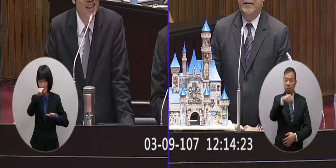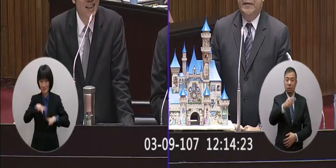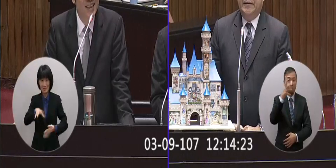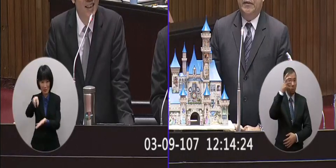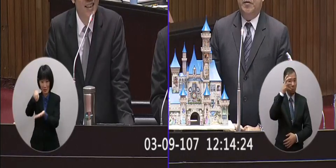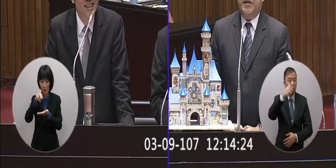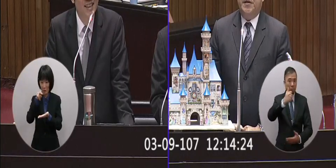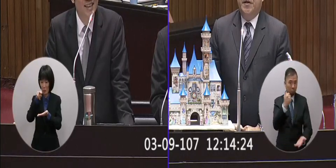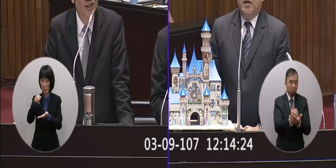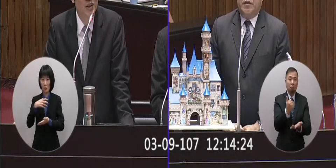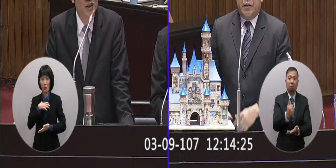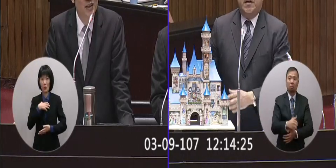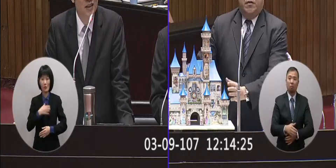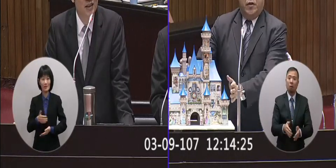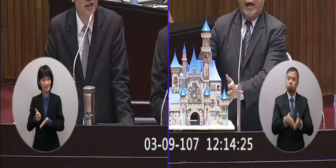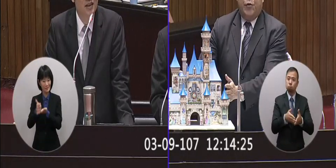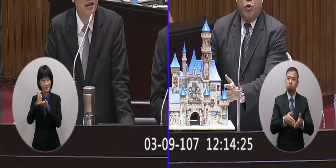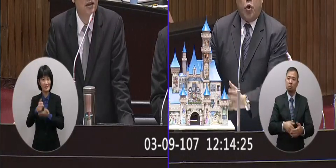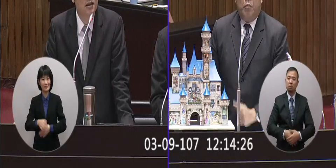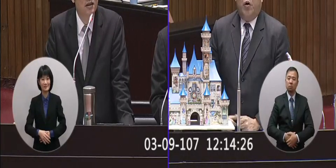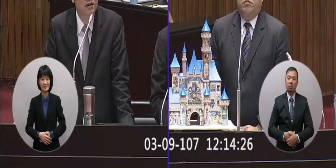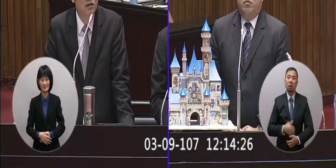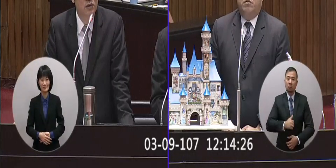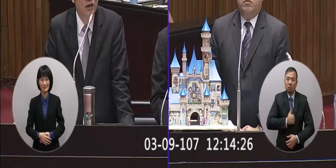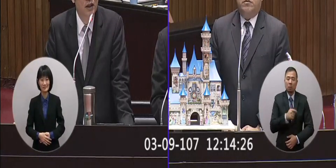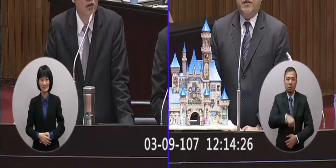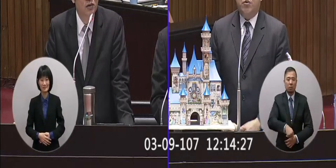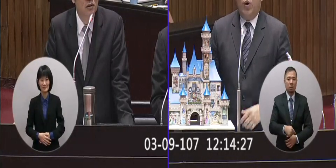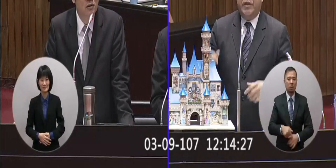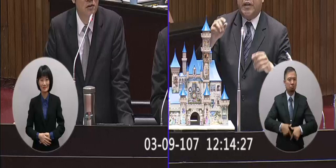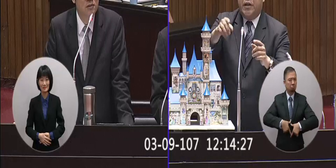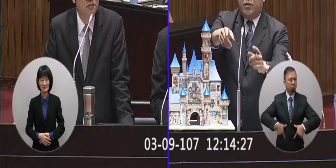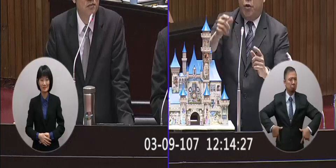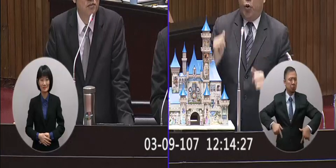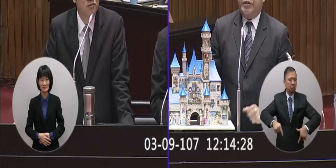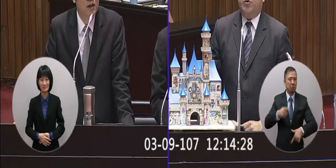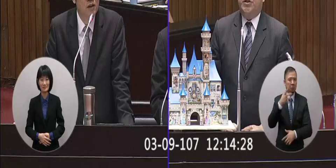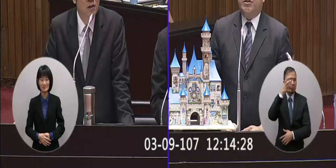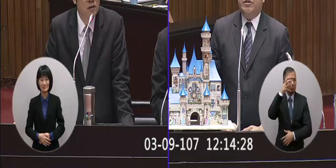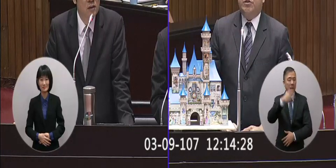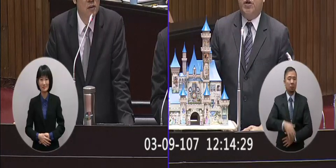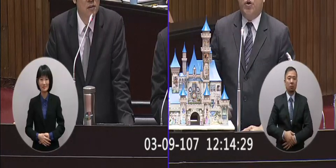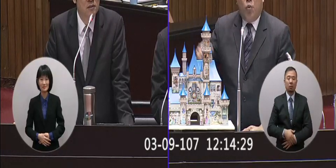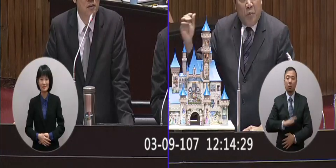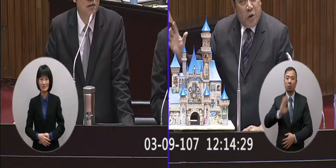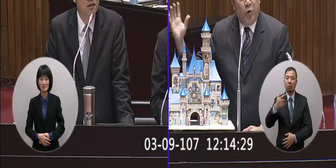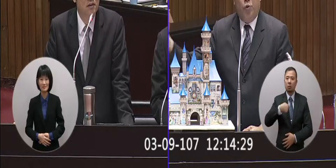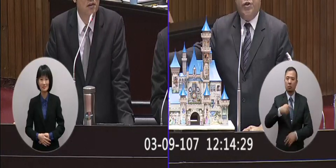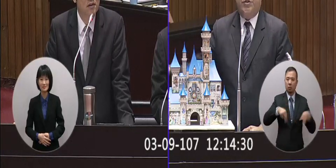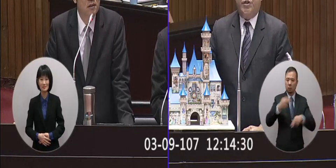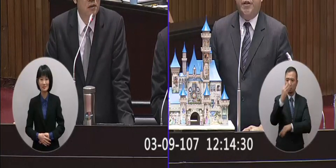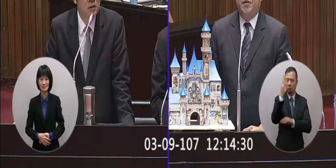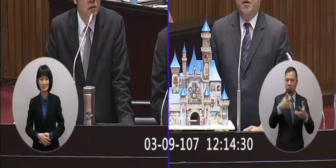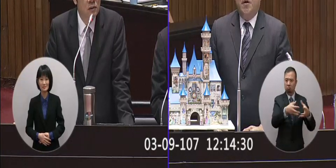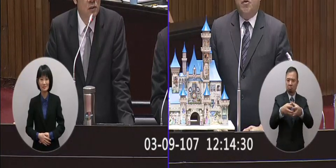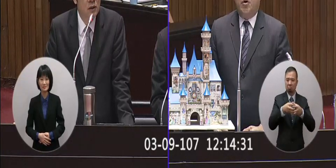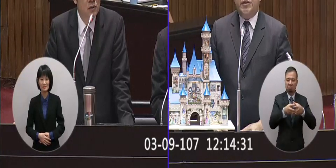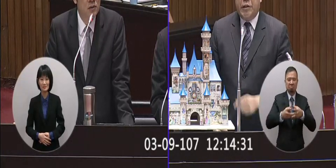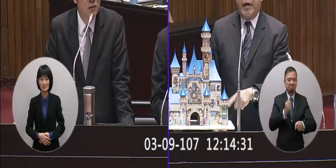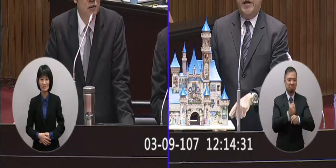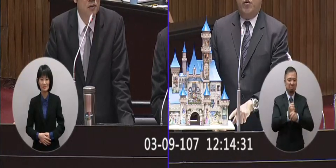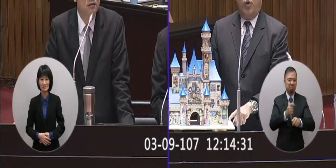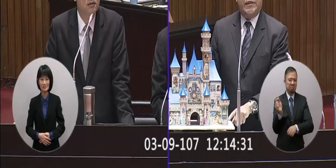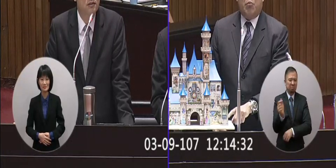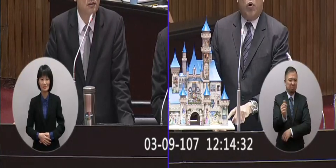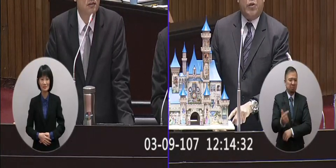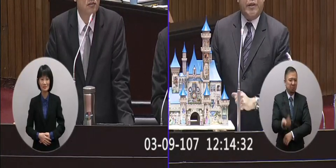啊，对不对？真的敢于做梦，但是我们这个有效率的行政团队，我们就要勇于实践。所